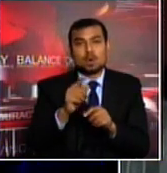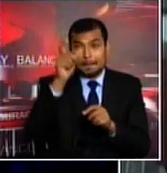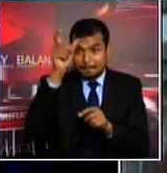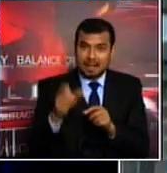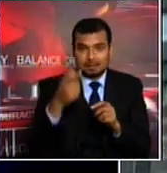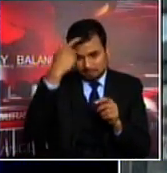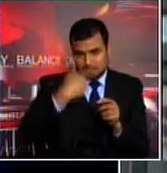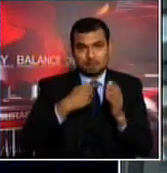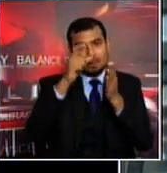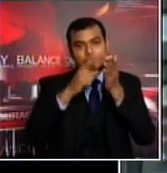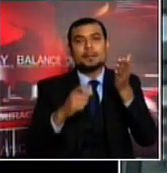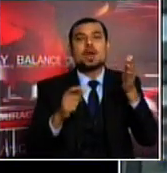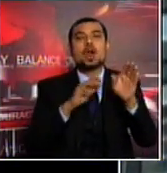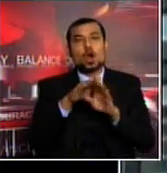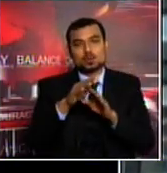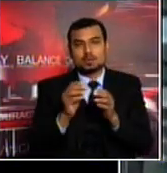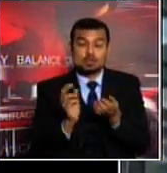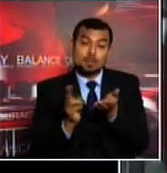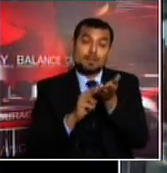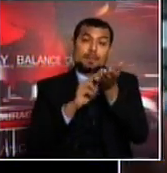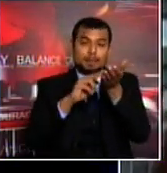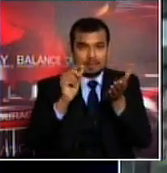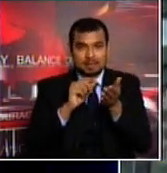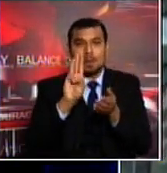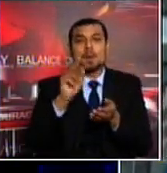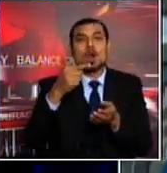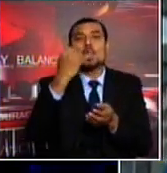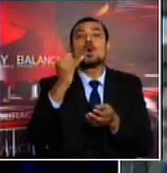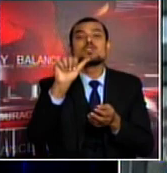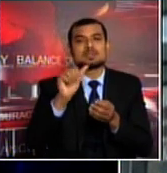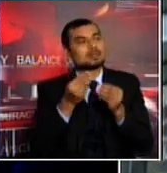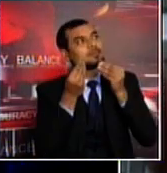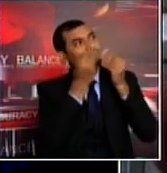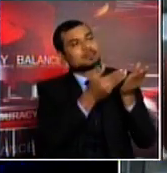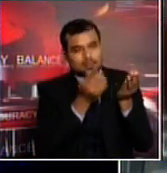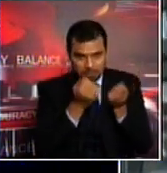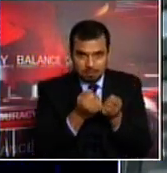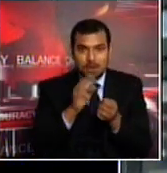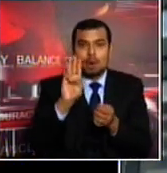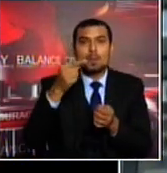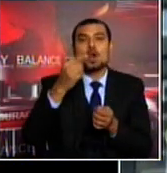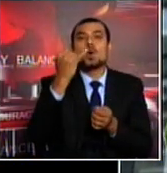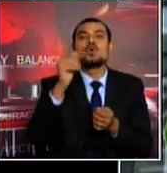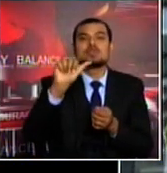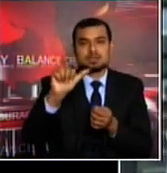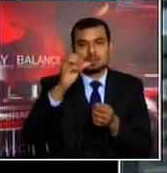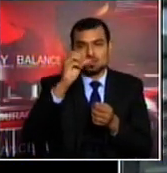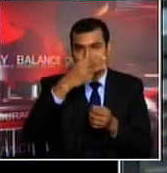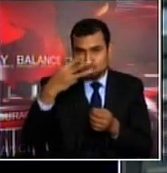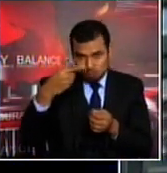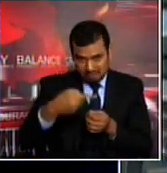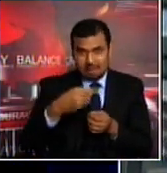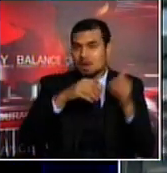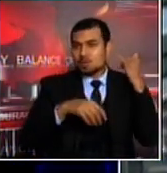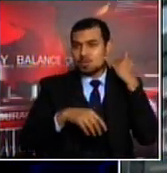व्यक्तिगत विवरणहरू बढाइ चढाइ मनोज पुनलाई प्रस्तुत गर्ने र मनोज पुनले उताबाट